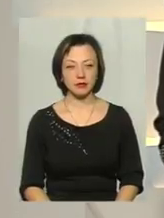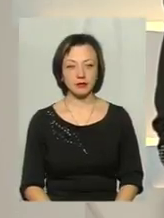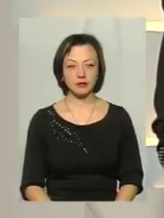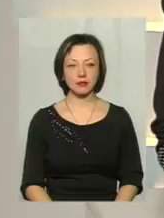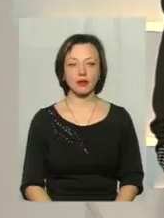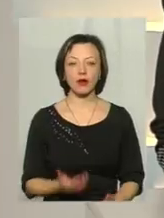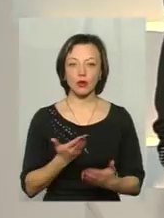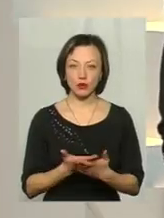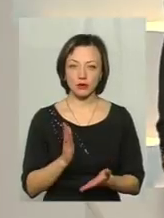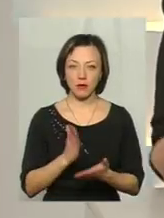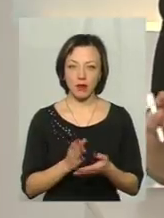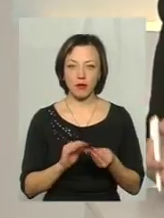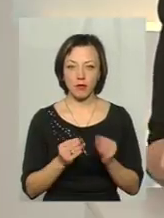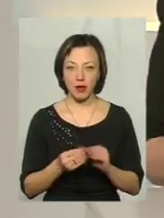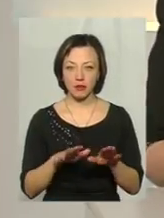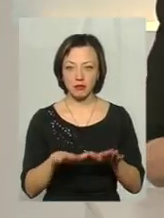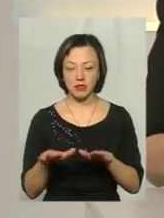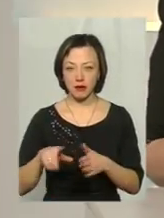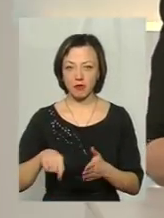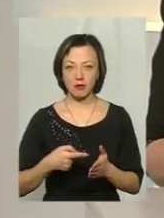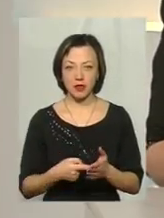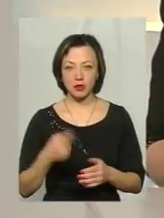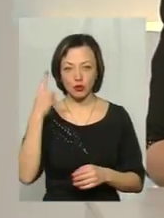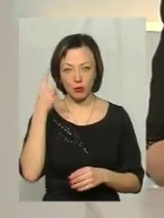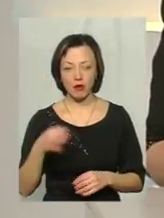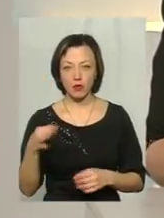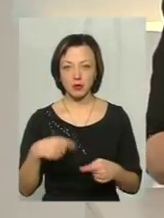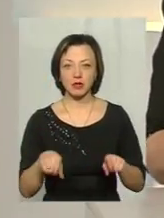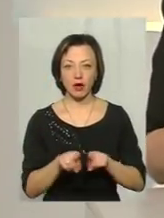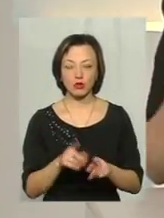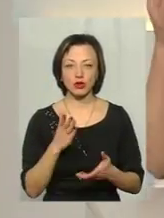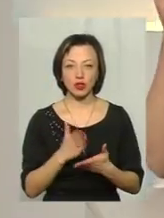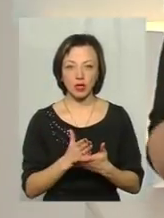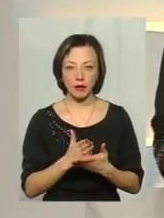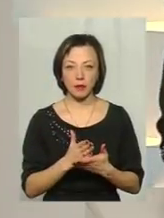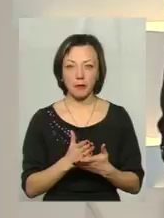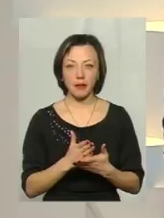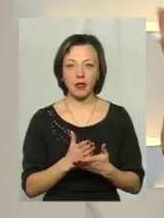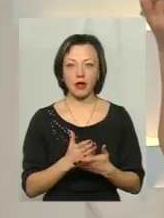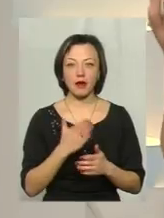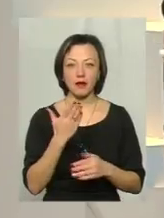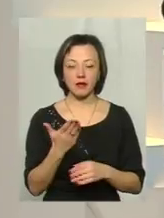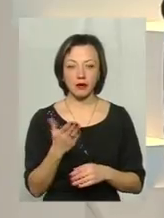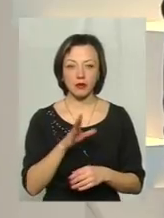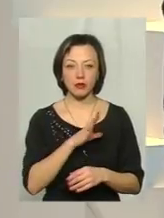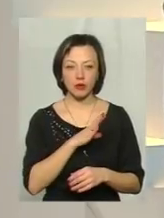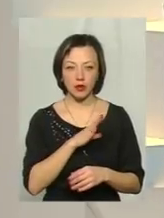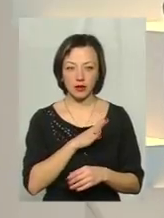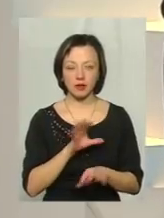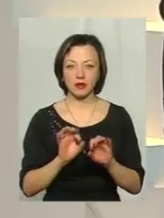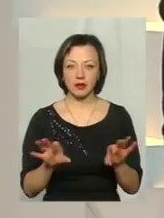Отож, маємо і проблемні місця в місті, я так думаю, що в області також є, оскільки, пане Дмитро, ви були...